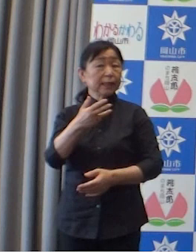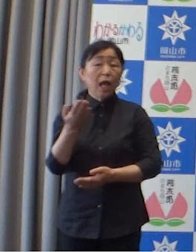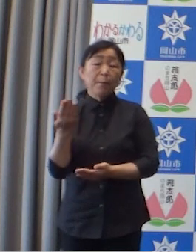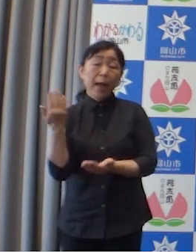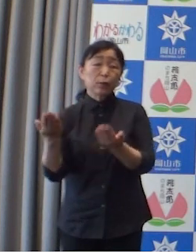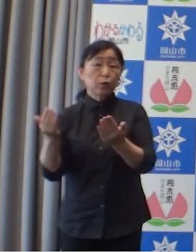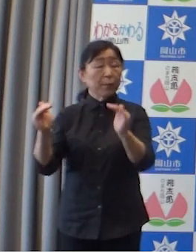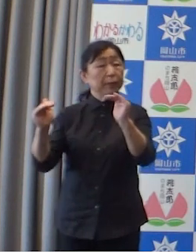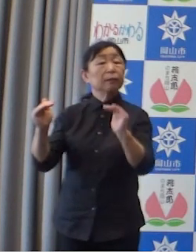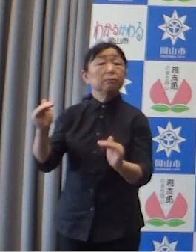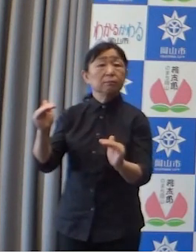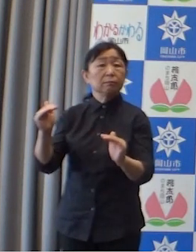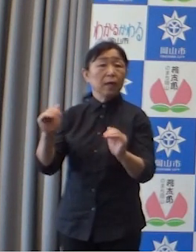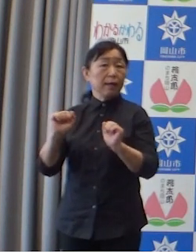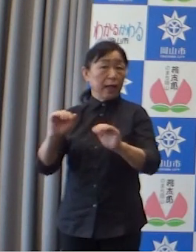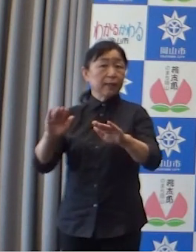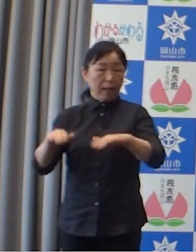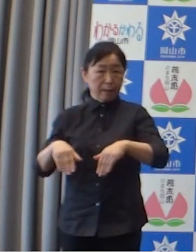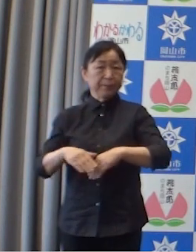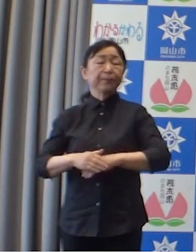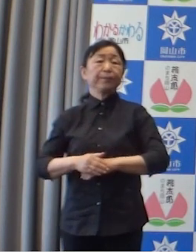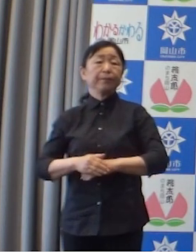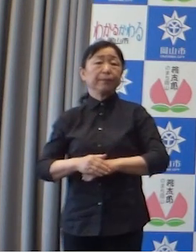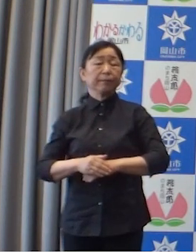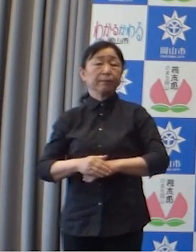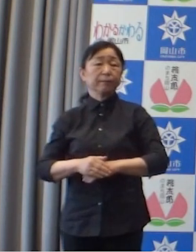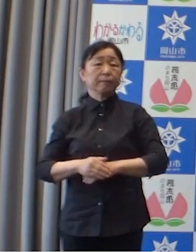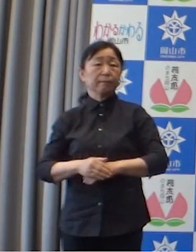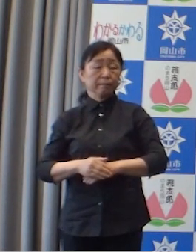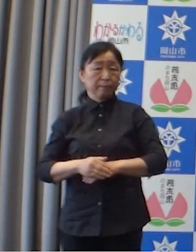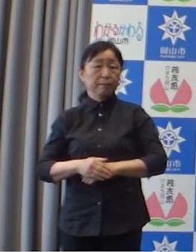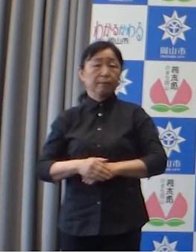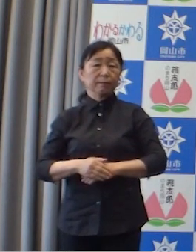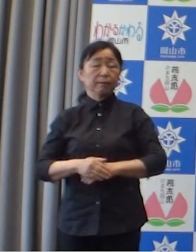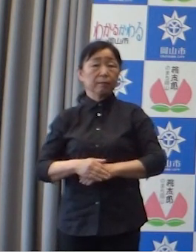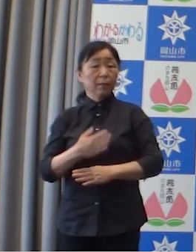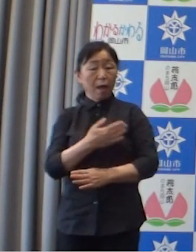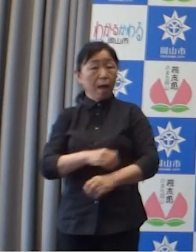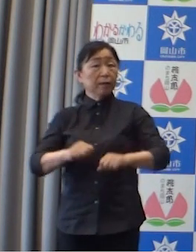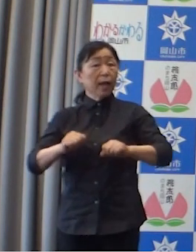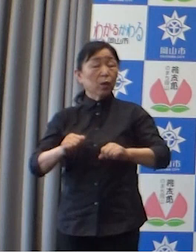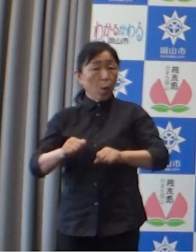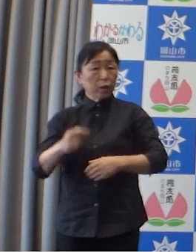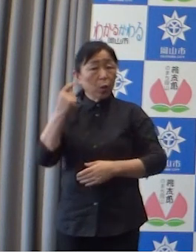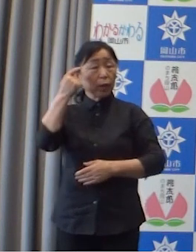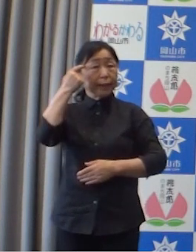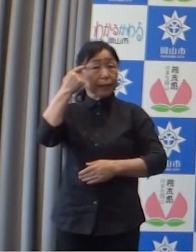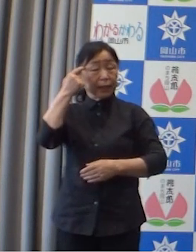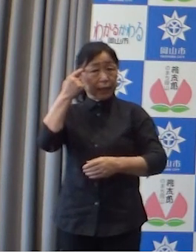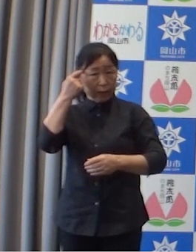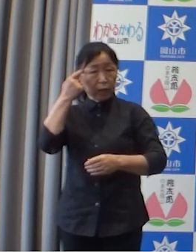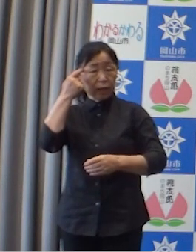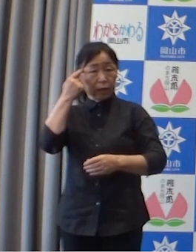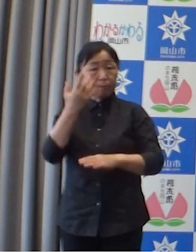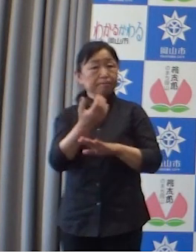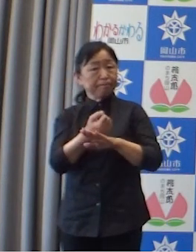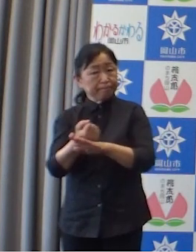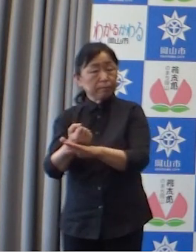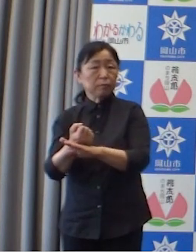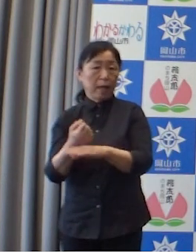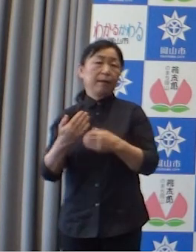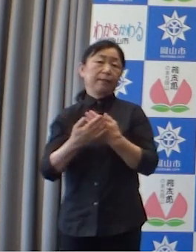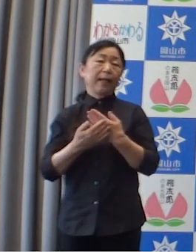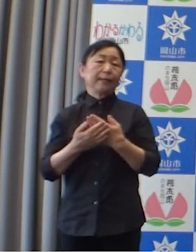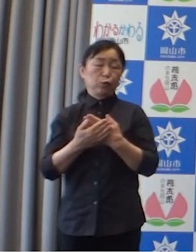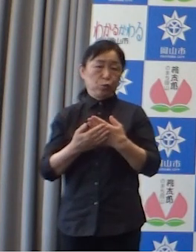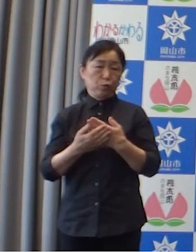げていらっしゃるんですけど、市長おっしゃったようにその健康への意識づけっていうのはすごい大切で、で若